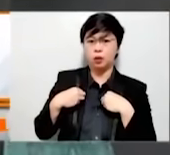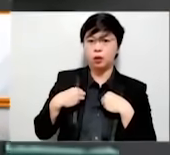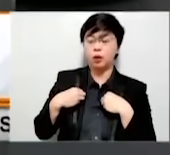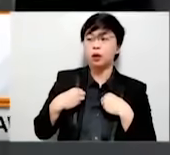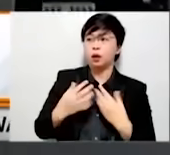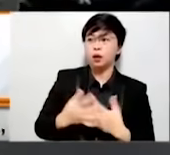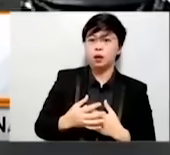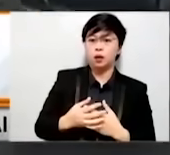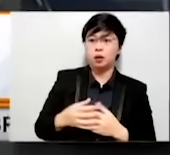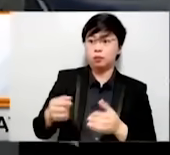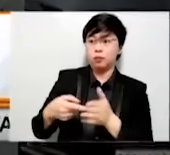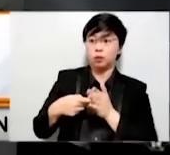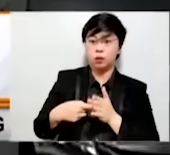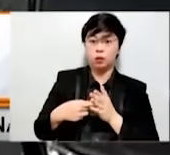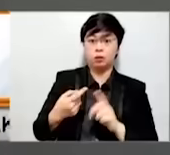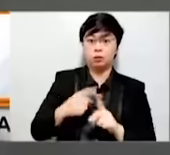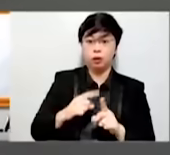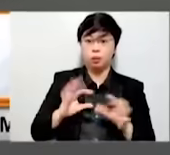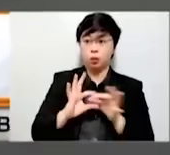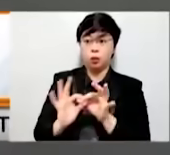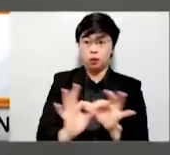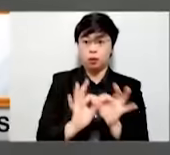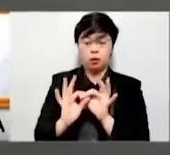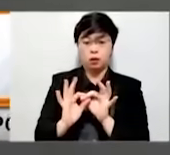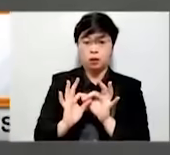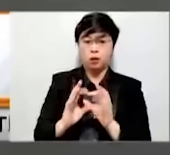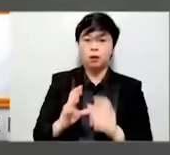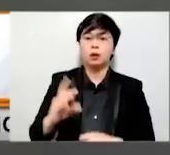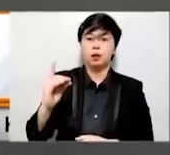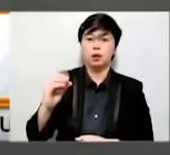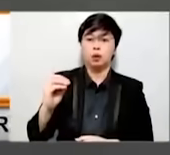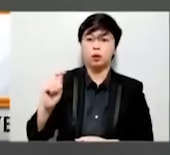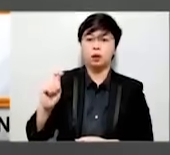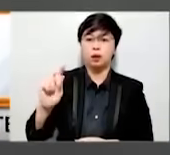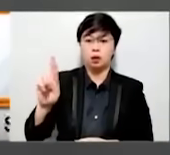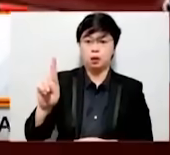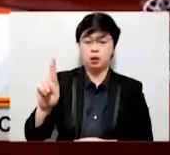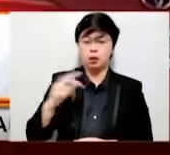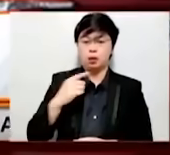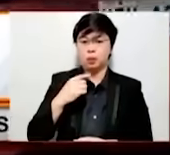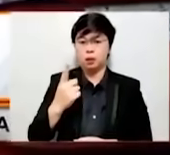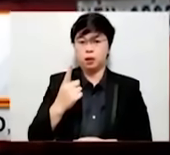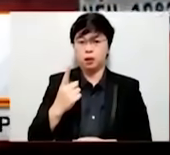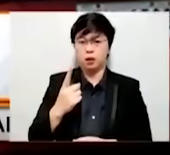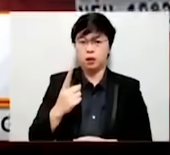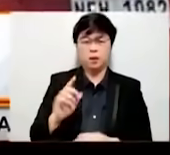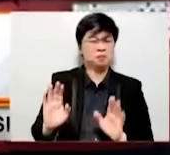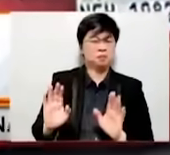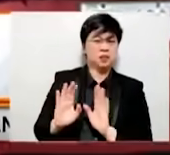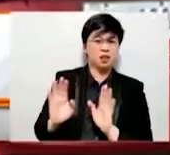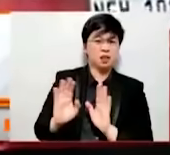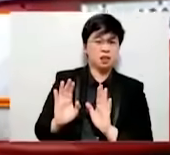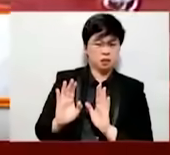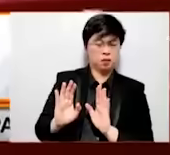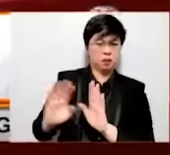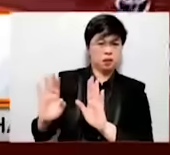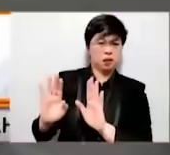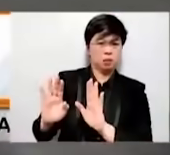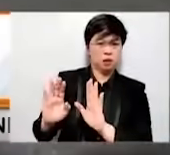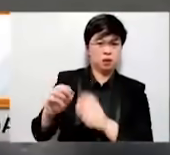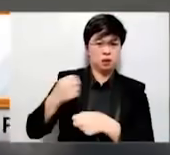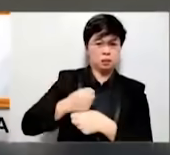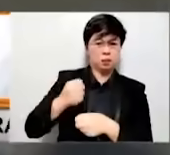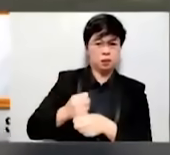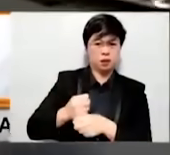Nauna nang sinabi ng DOTR na hindi sila makikialam sa pipiliing manufacturer ng mga kooperatiba para sa modern jeep.